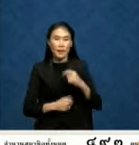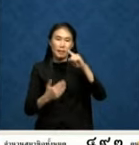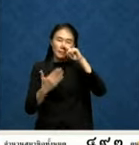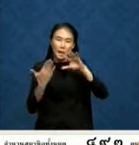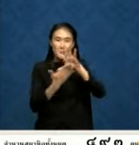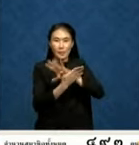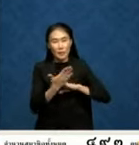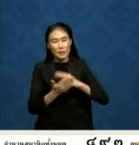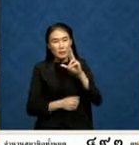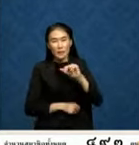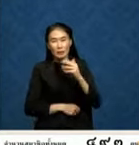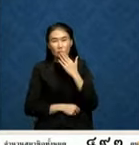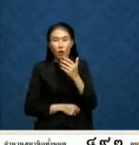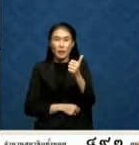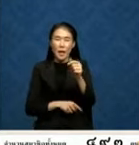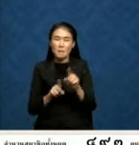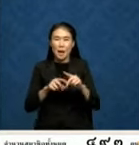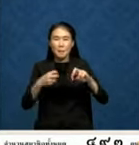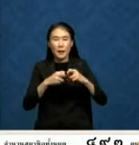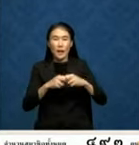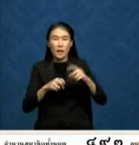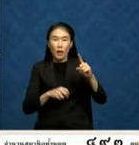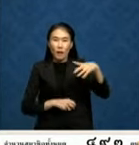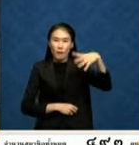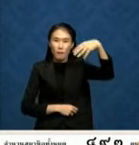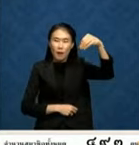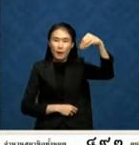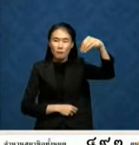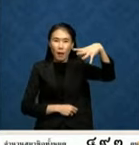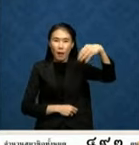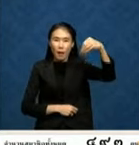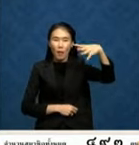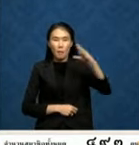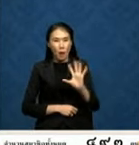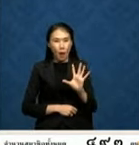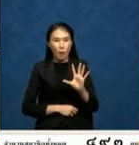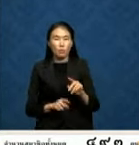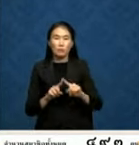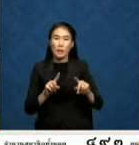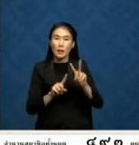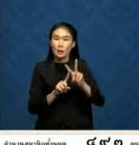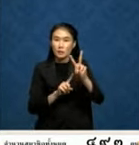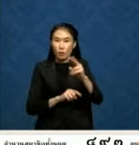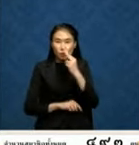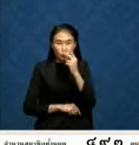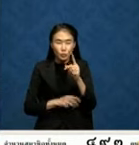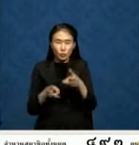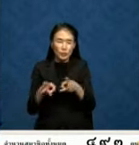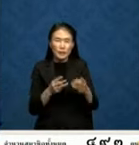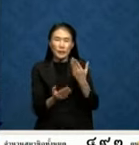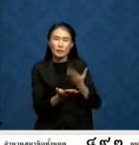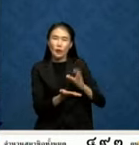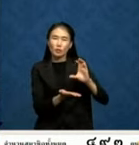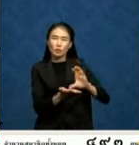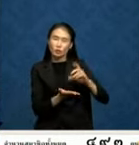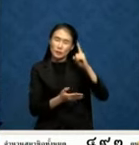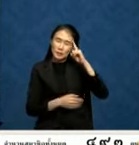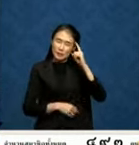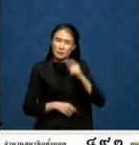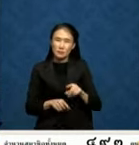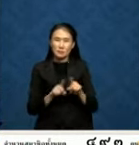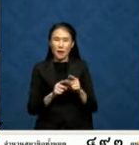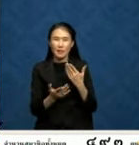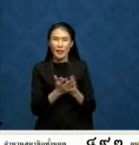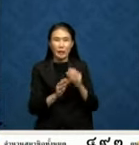นะครับไม่ให้เกิดเหตุการณ์ไฟตกไฟดับนะครับและเหตุการณ์ที่2นะครับก็คือเราจะทำอย่างไรที่จะทำให้ต้นทุนของค่าไฟเฉลี่ยในระบบเ